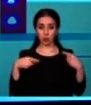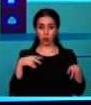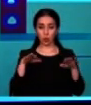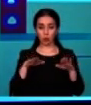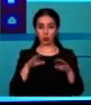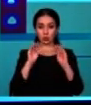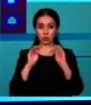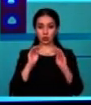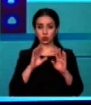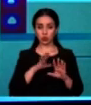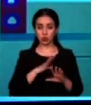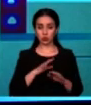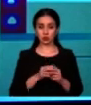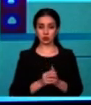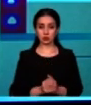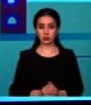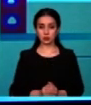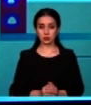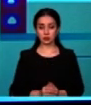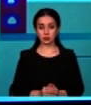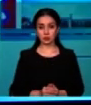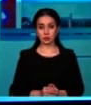joylashdi sahifamizga.